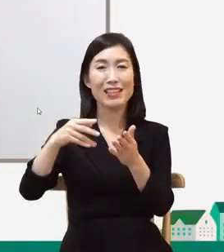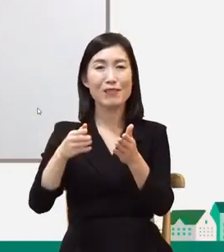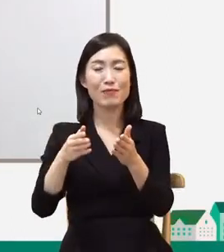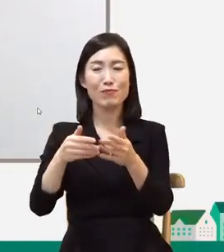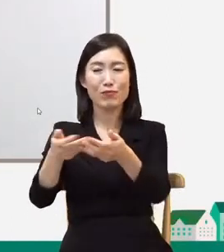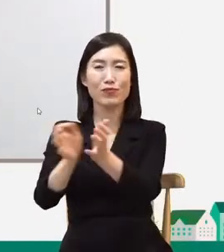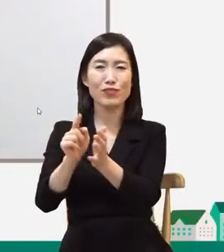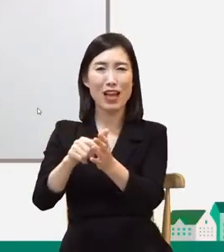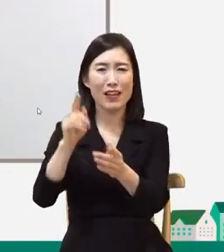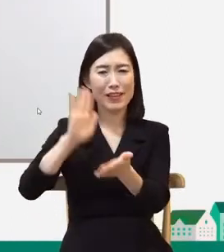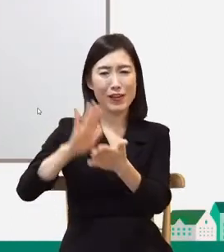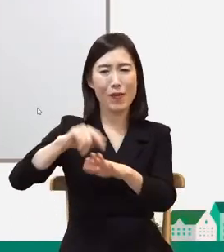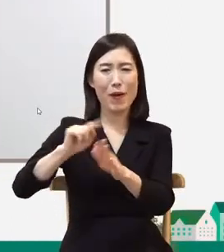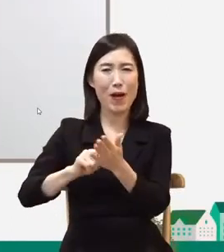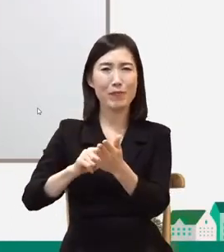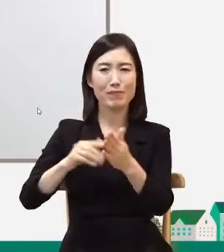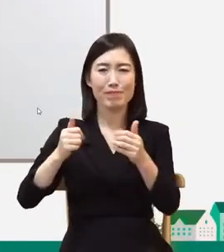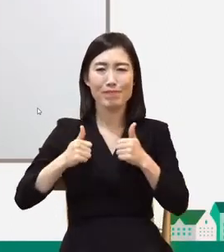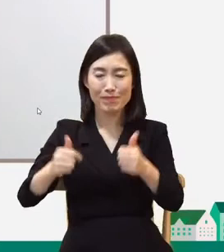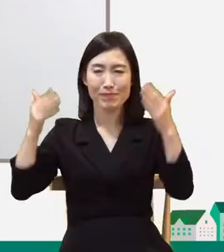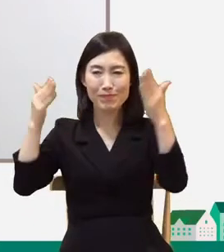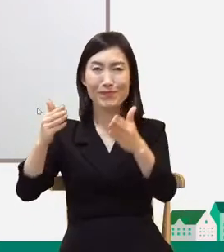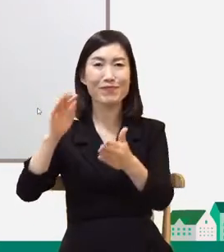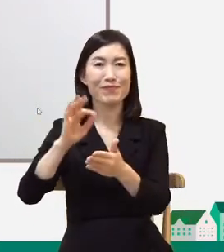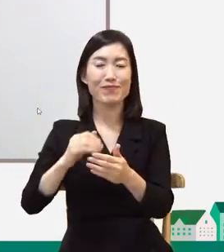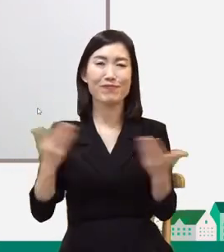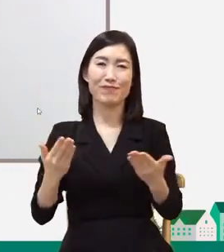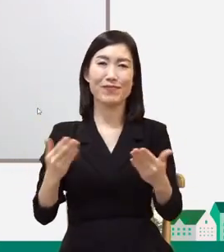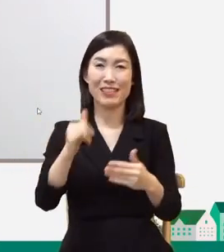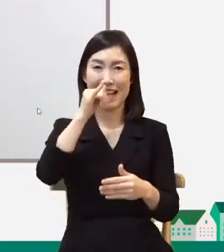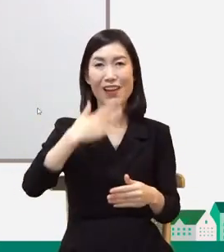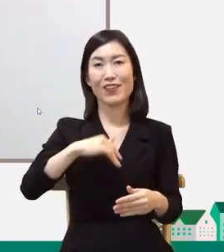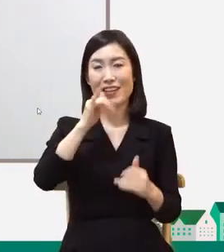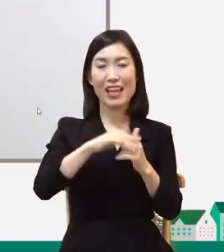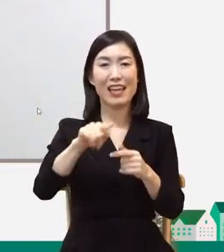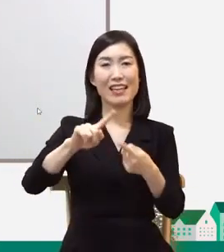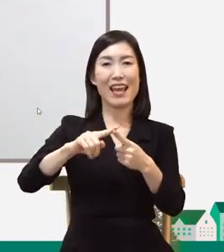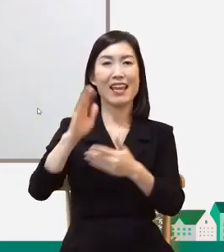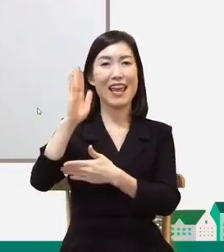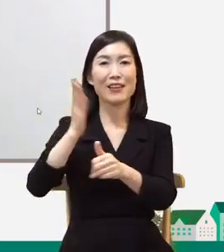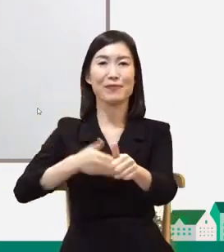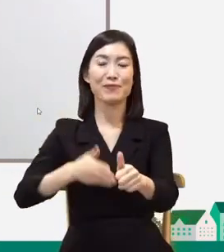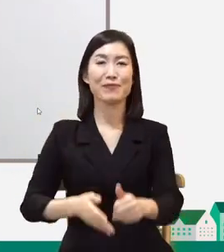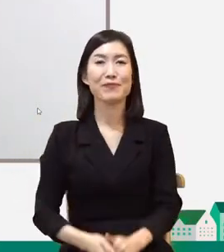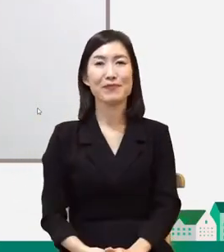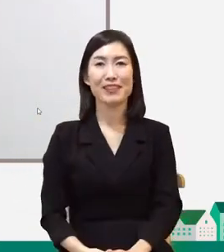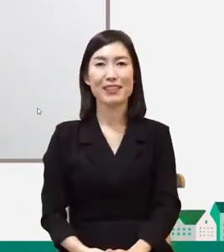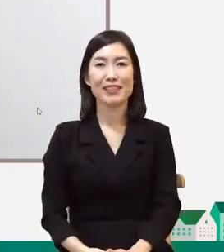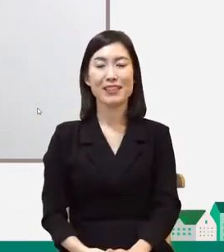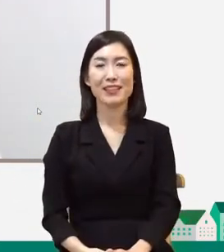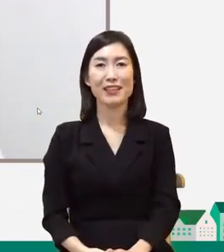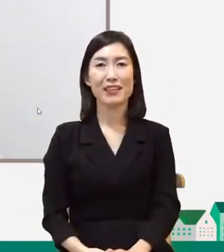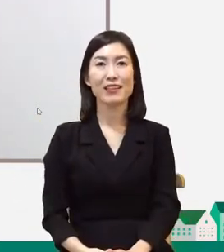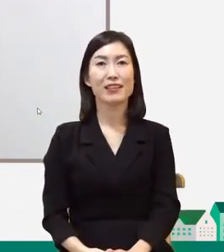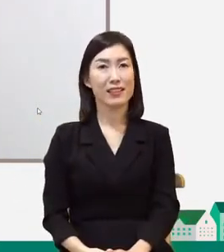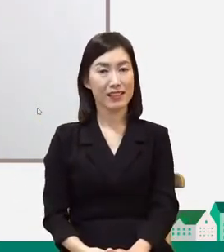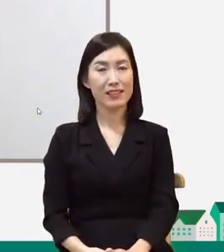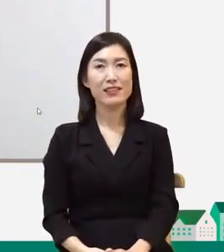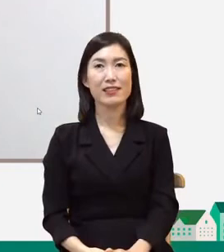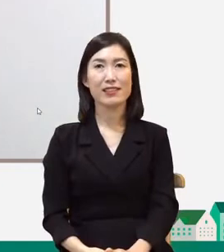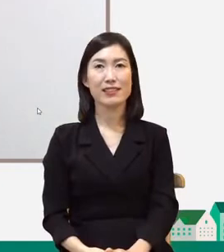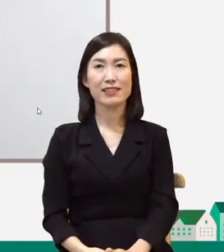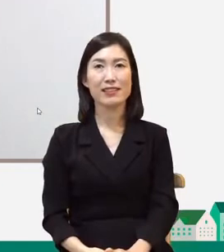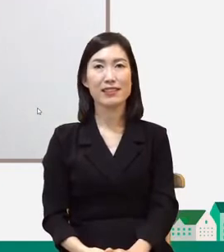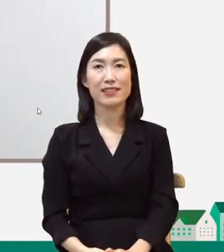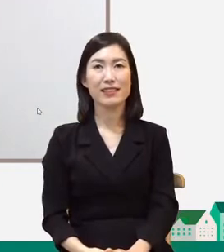열심히 헌신하시고 열정을 가지고 계신 분이에요. 그래서 한번 얘기를 들어보도록 하겠습니다. 네. 그러면 네,